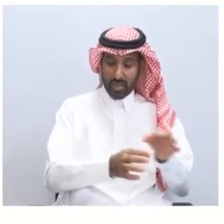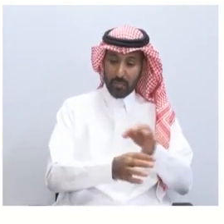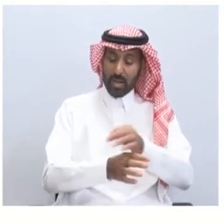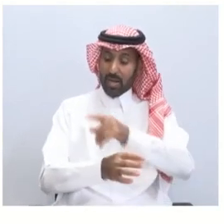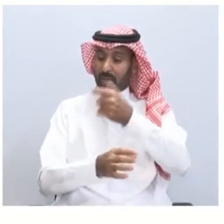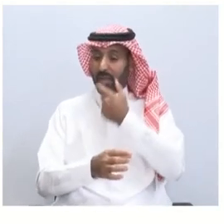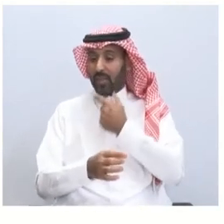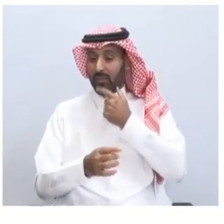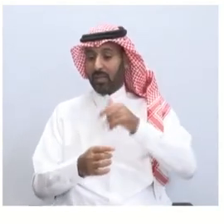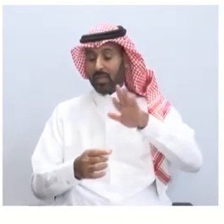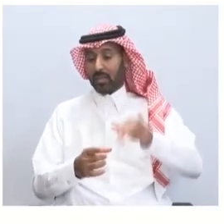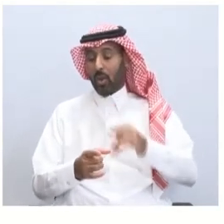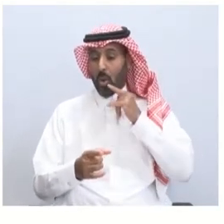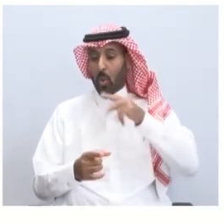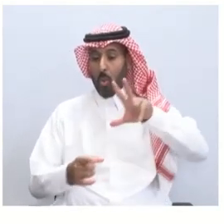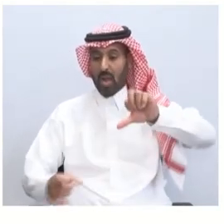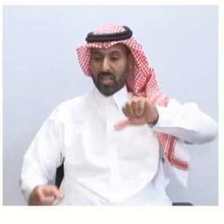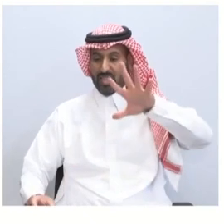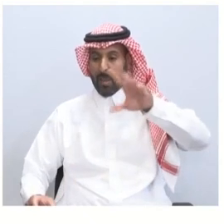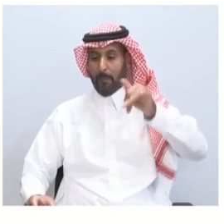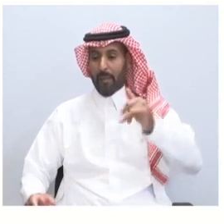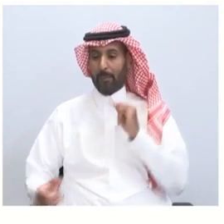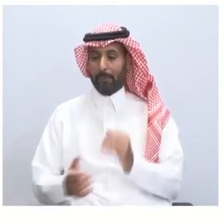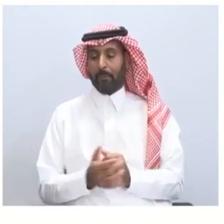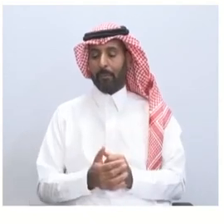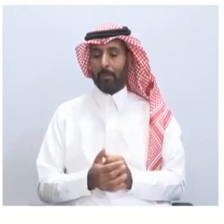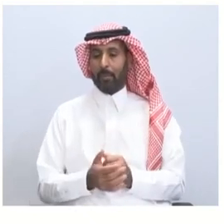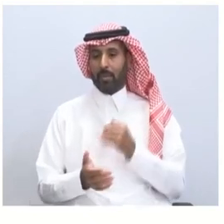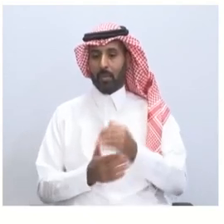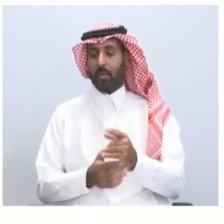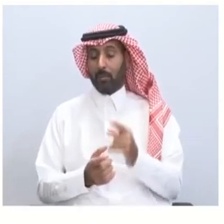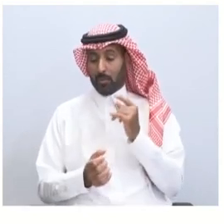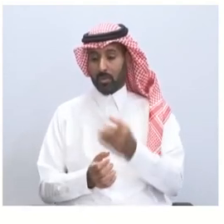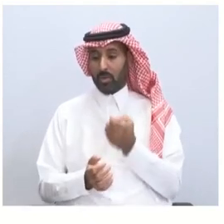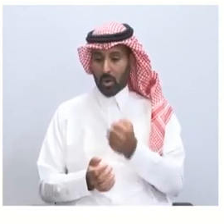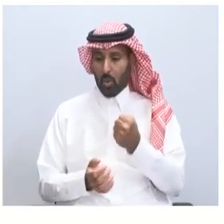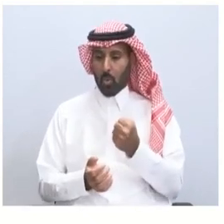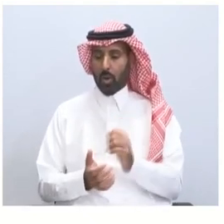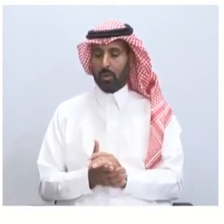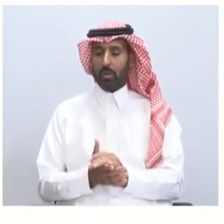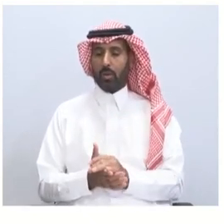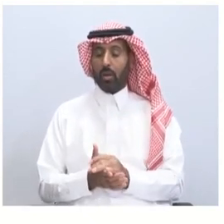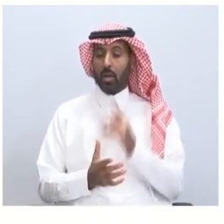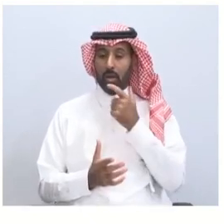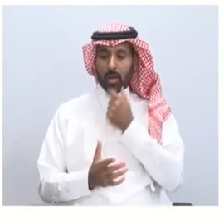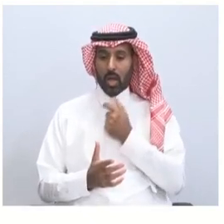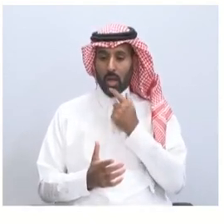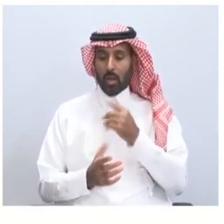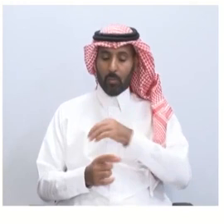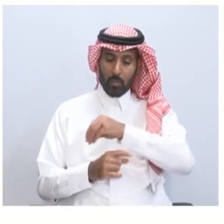السدير والوشم وكان ذلك مصدر قوه للرياض